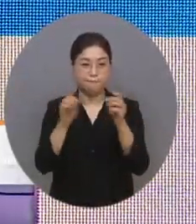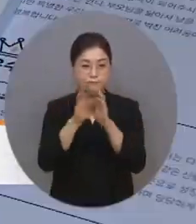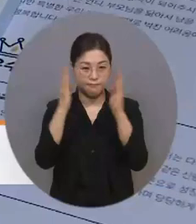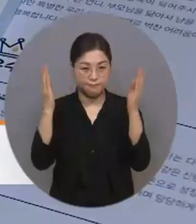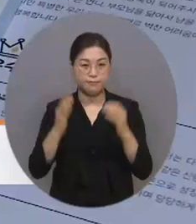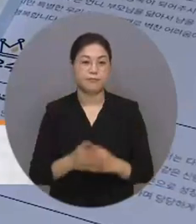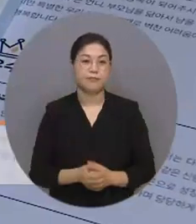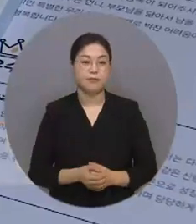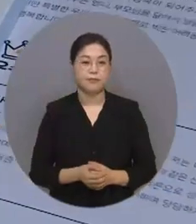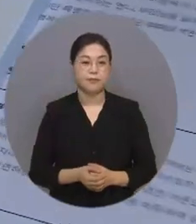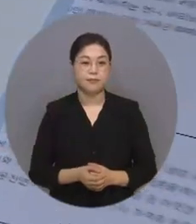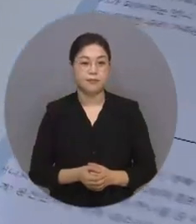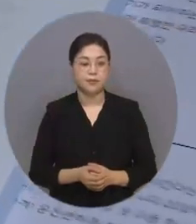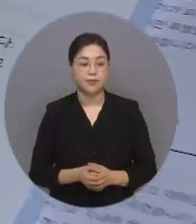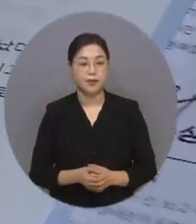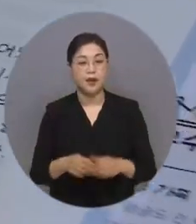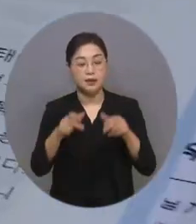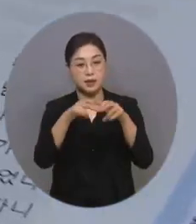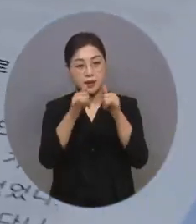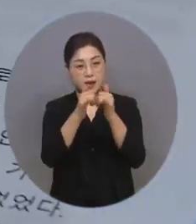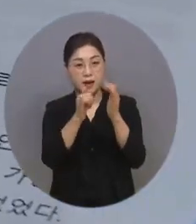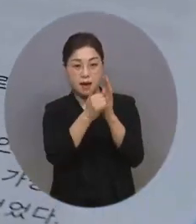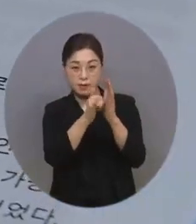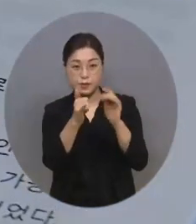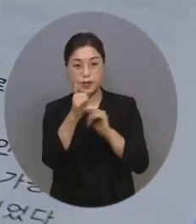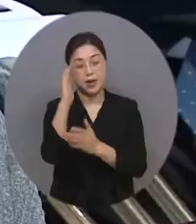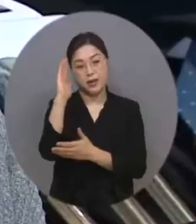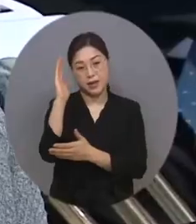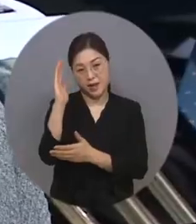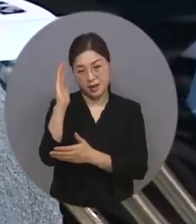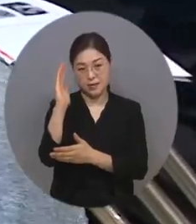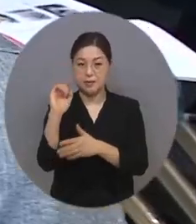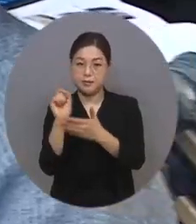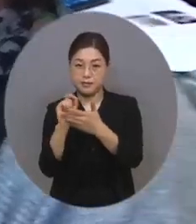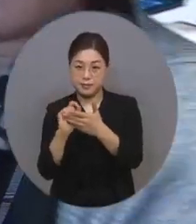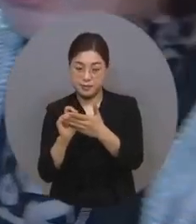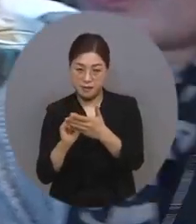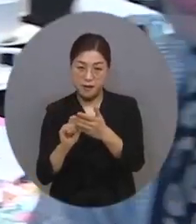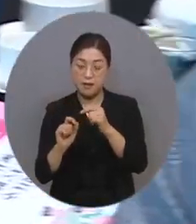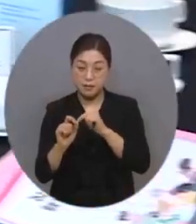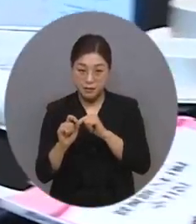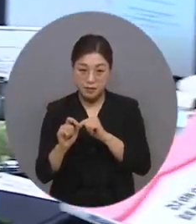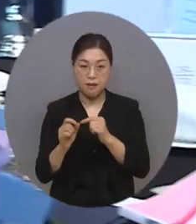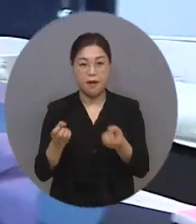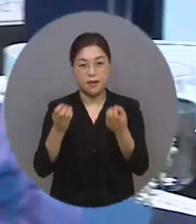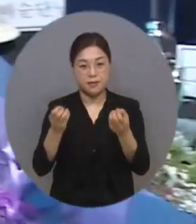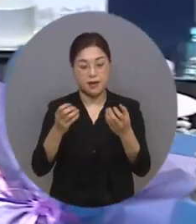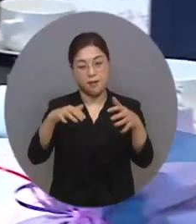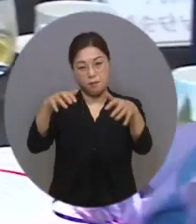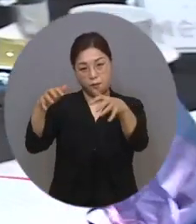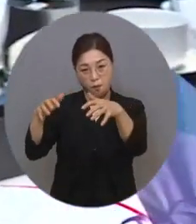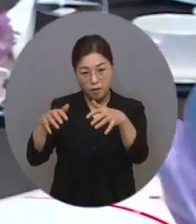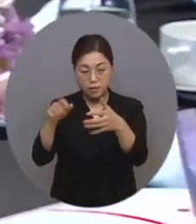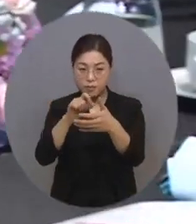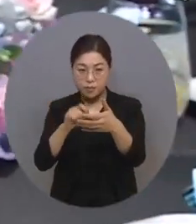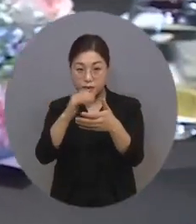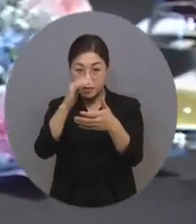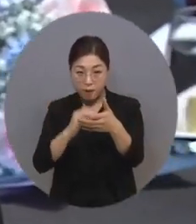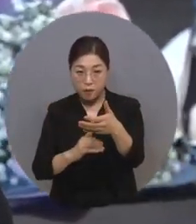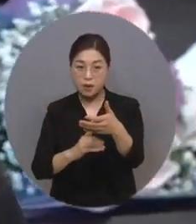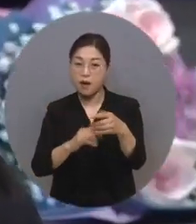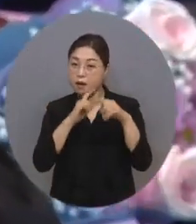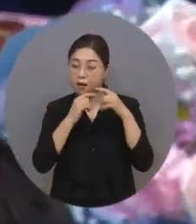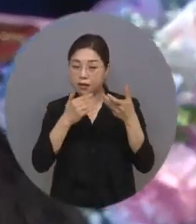개최했습니다. 올해 행사에서는 장애인 가족의 이야기를 담은 수기 공모전을 개최해 헌신적인 삶을 통해 사회에 귀감이